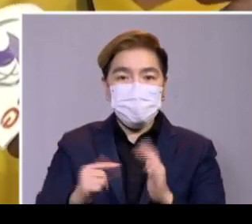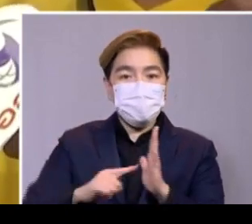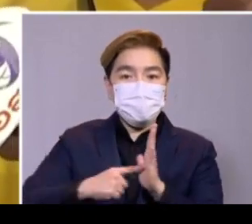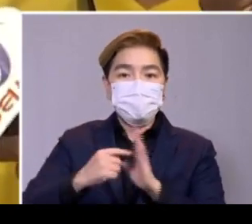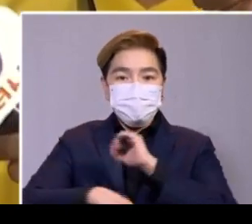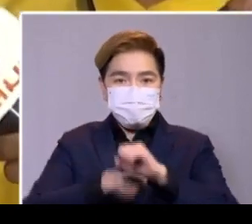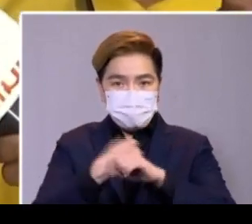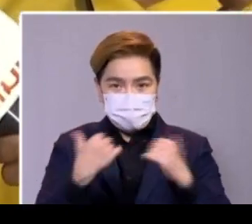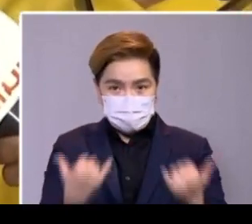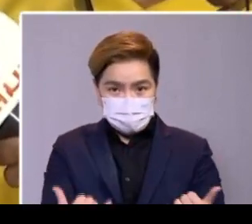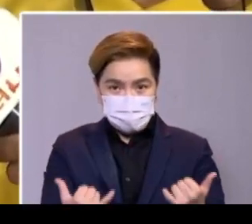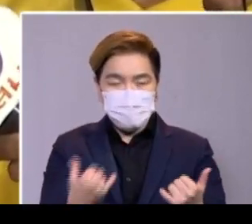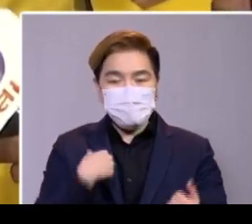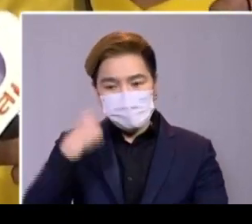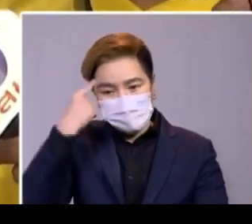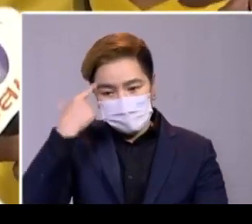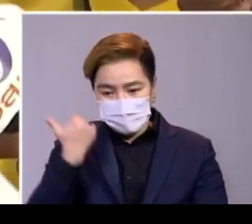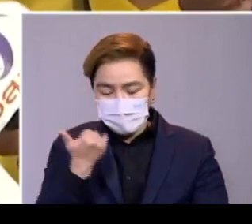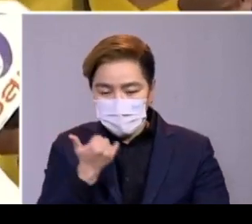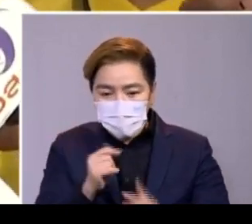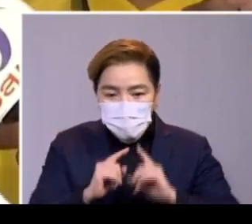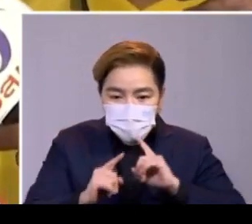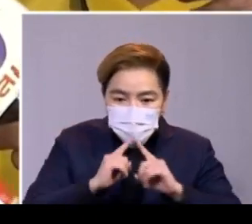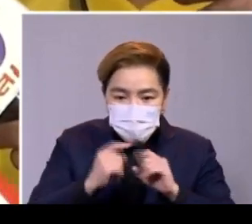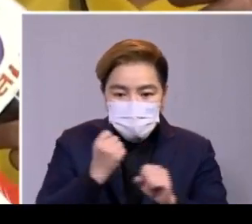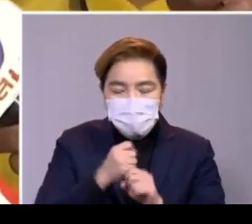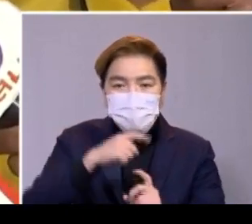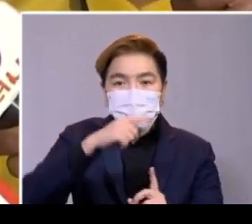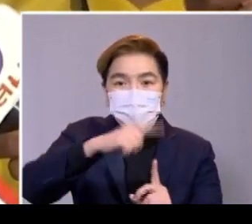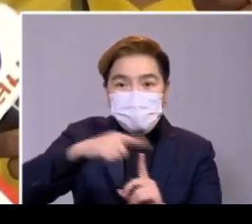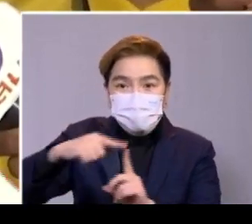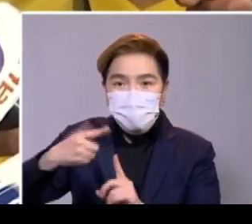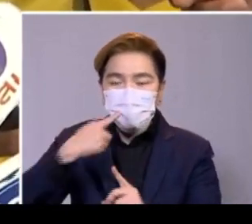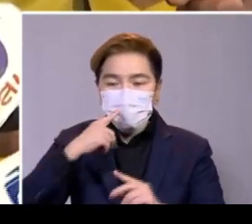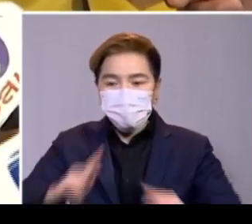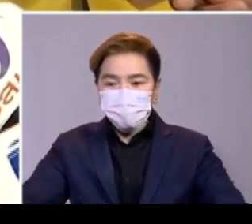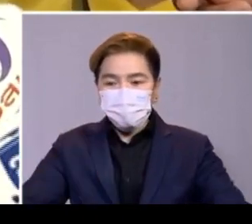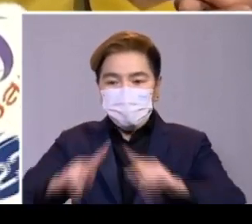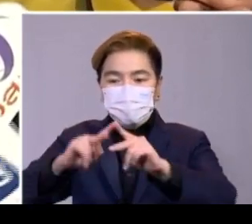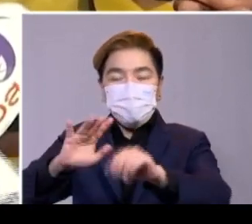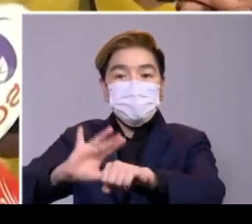วปีนี้เราก็จะเริ่มแล้วมีการเข้าไปคุยเรื่องขอพื้นที่กับกระทรวงทรัพยากร